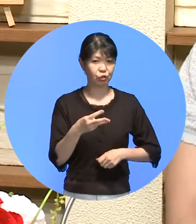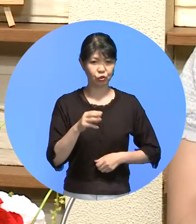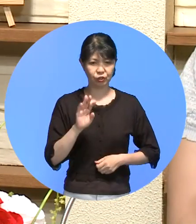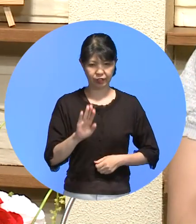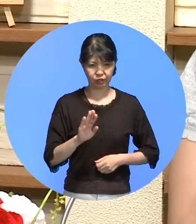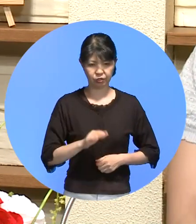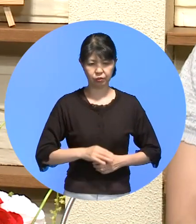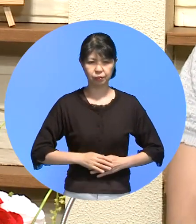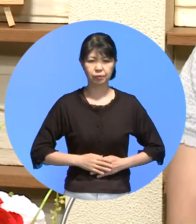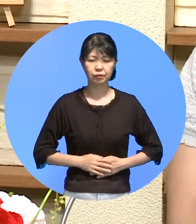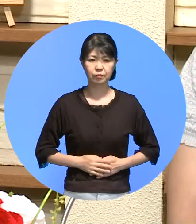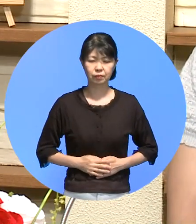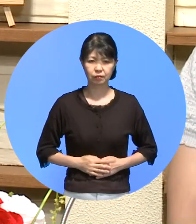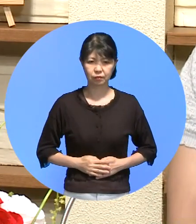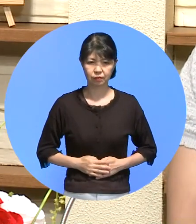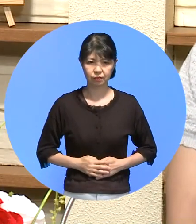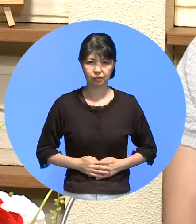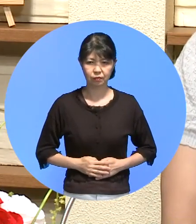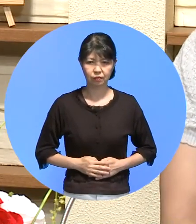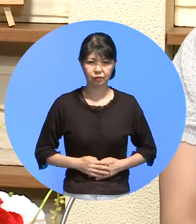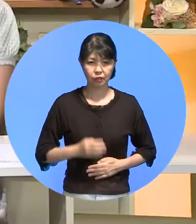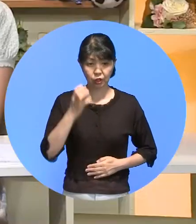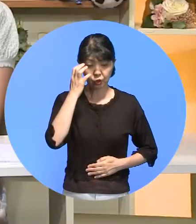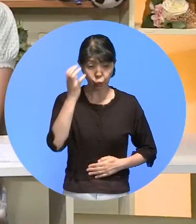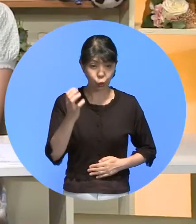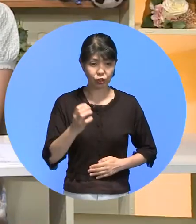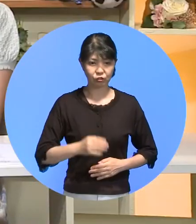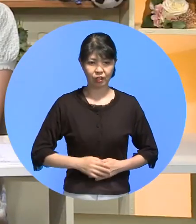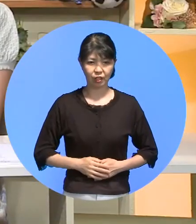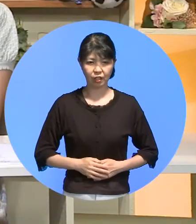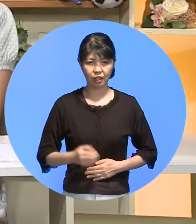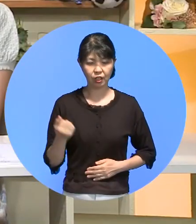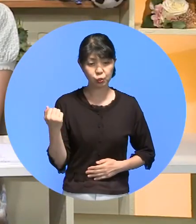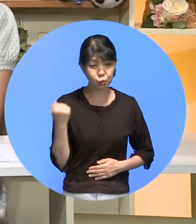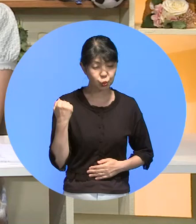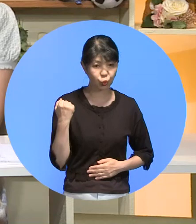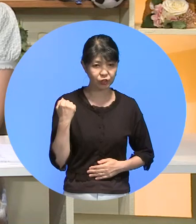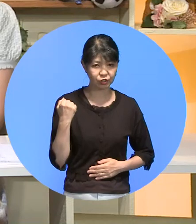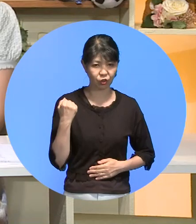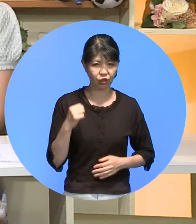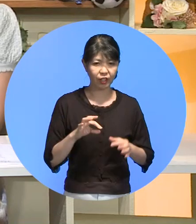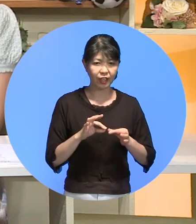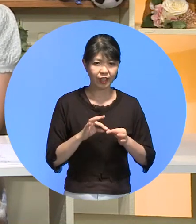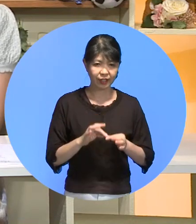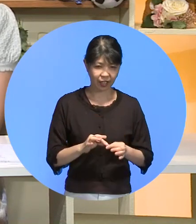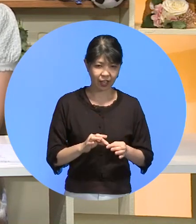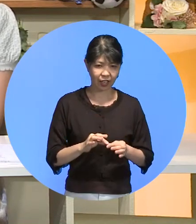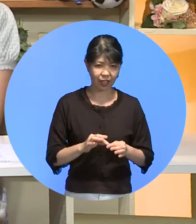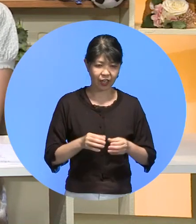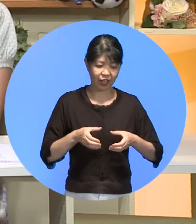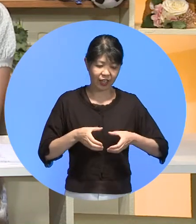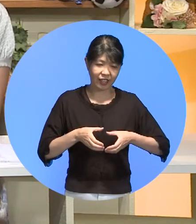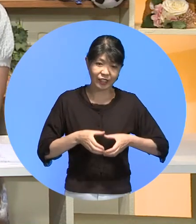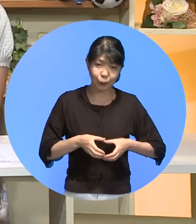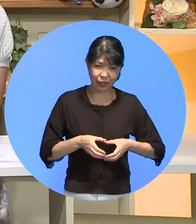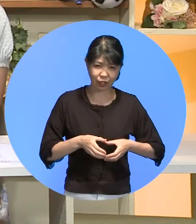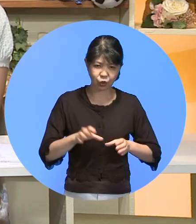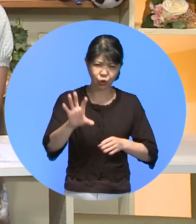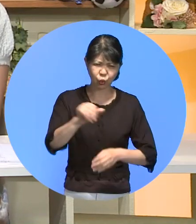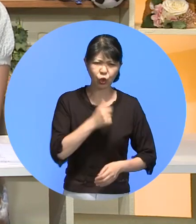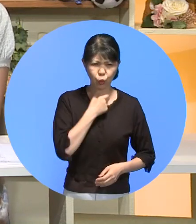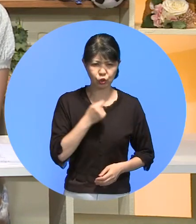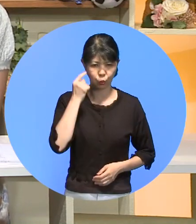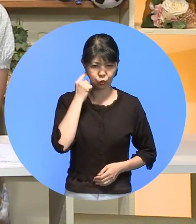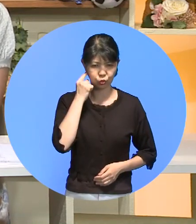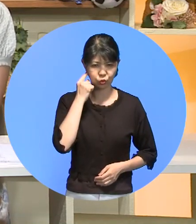校時代は高校三冠王者ということで、 すごいですね、 まあ強い方なんですよ、 はい、 だからぜひ金メダル取ってほしい